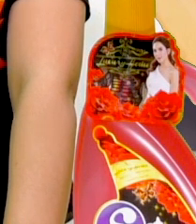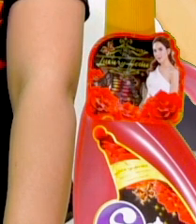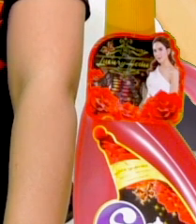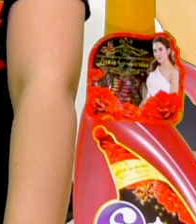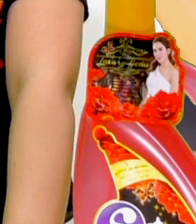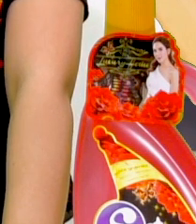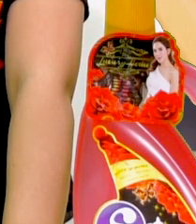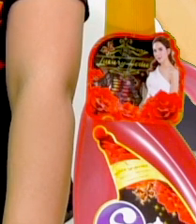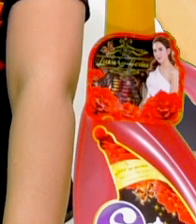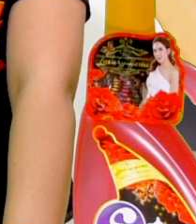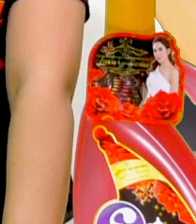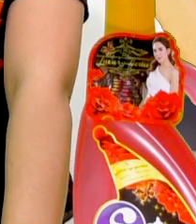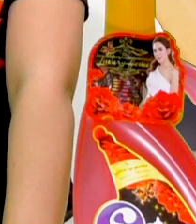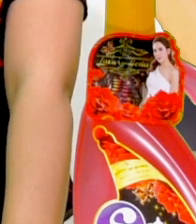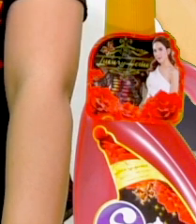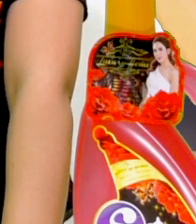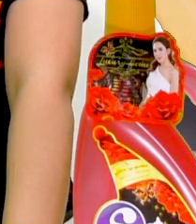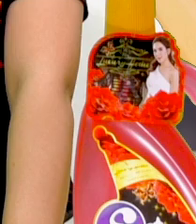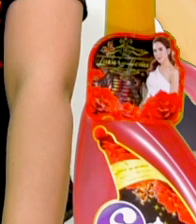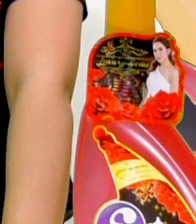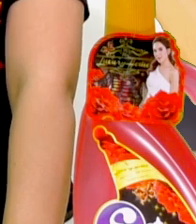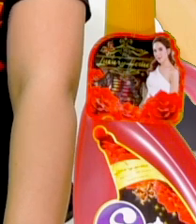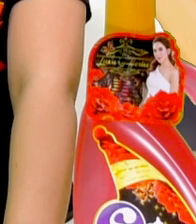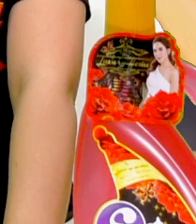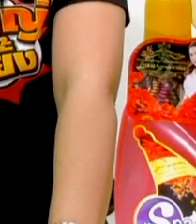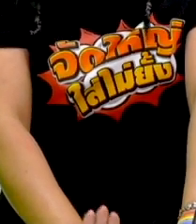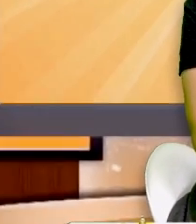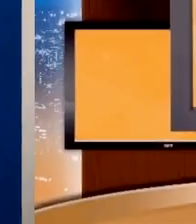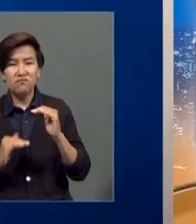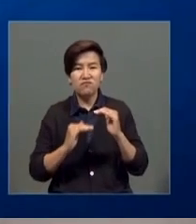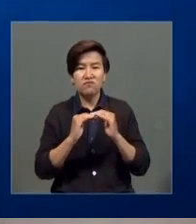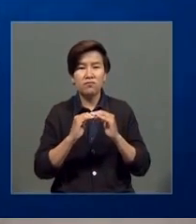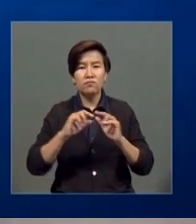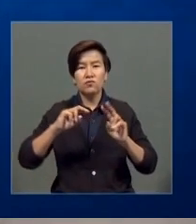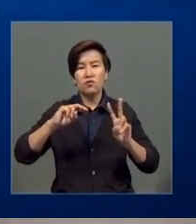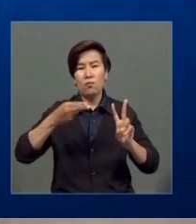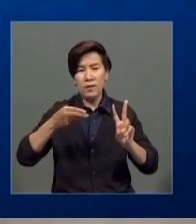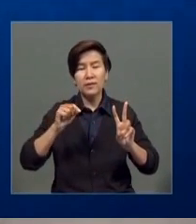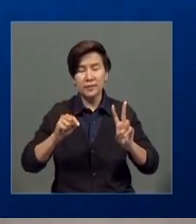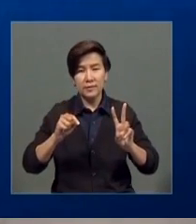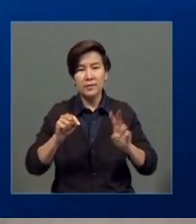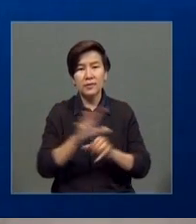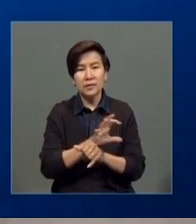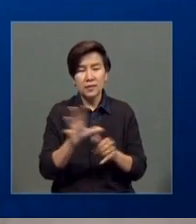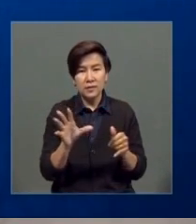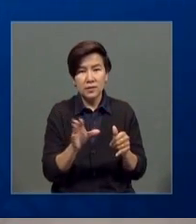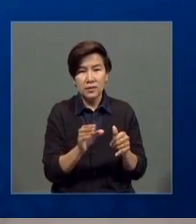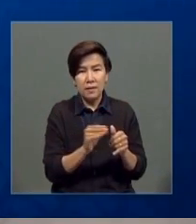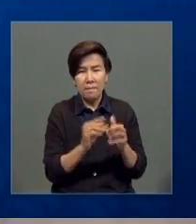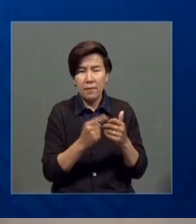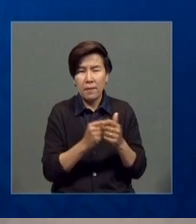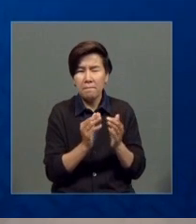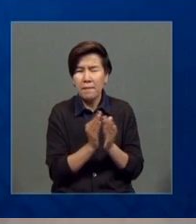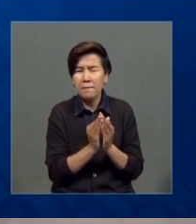วันนี้ผู้เสียชีวิตเนี่ยเพิ่มเติม2รายด้วยกันจากโควิด-19ที่ต้องเอามาเล่ารายละเอียดเพราะ